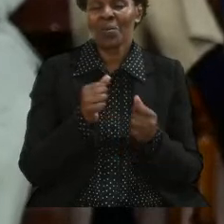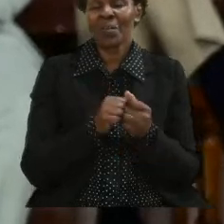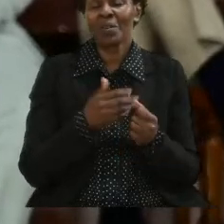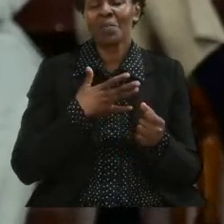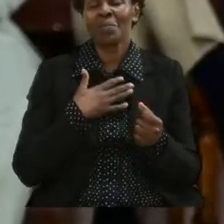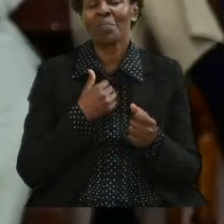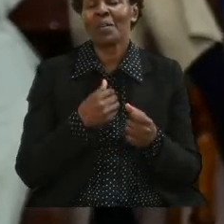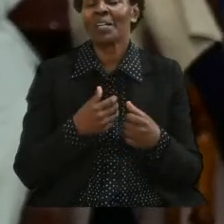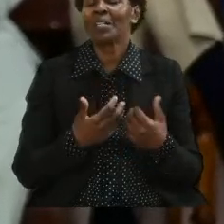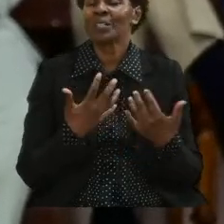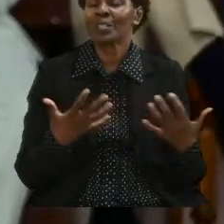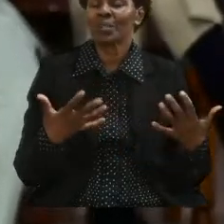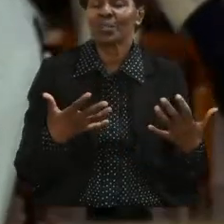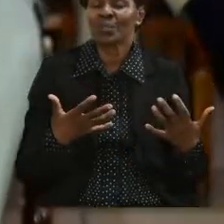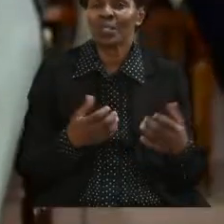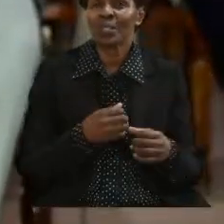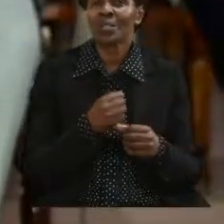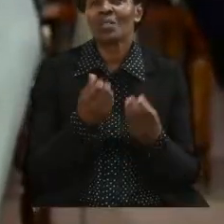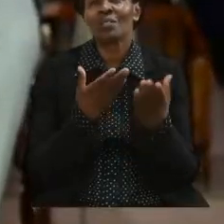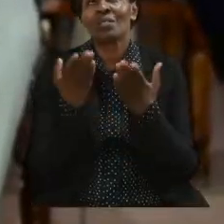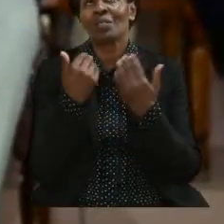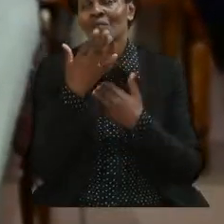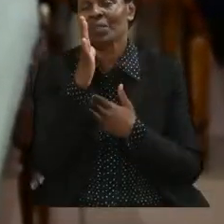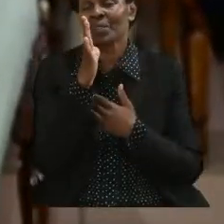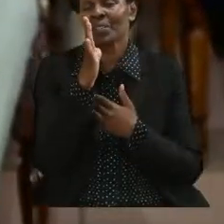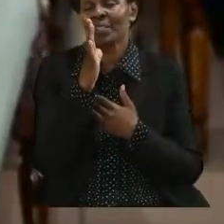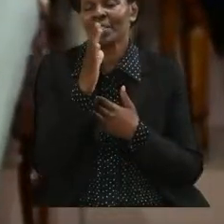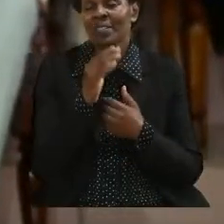ona inyue mwarega